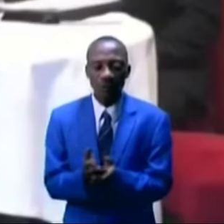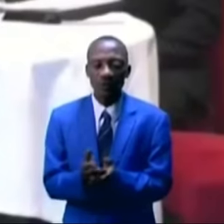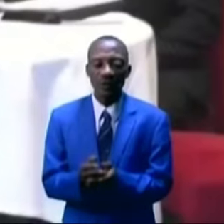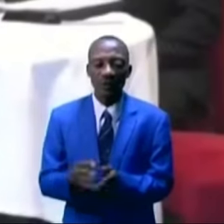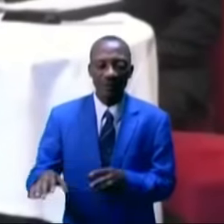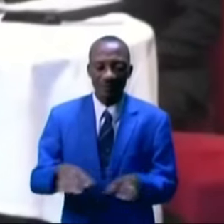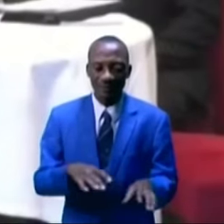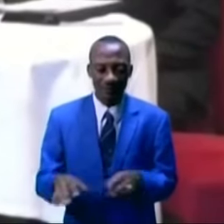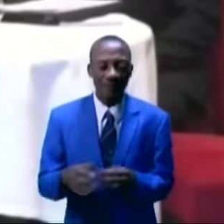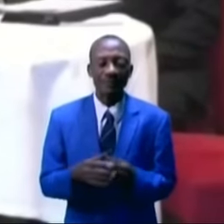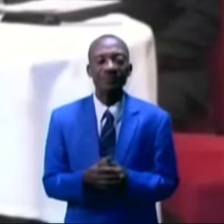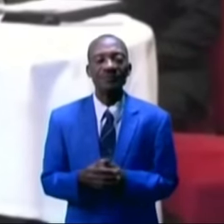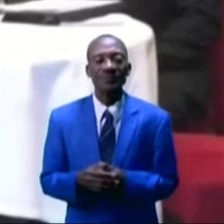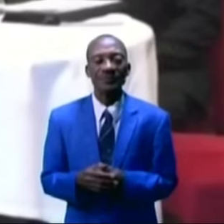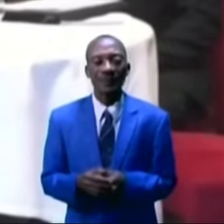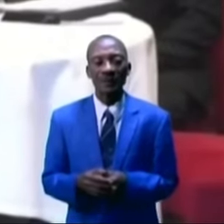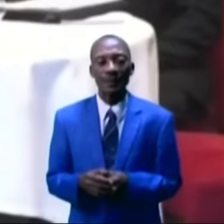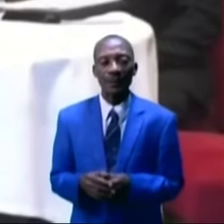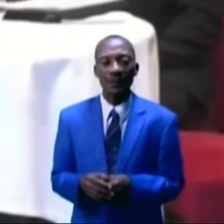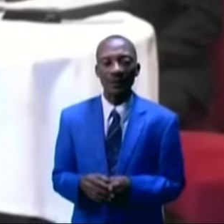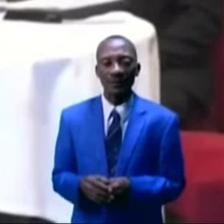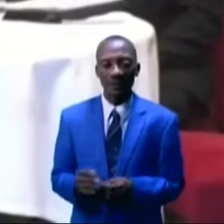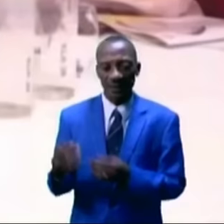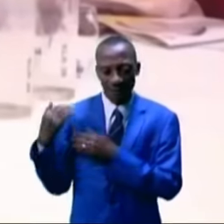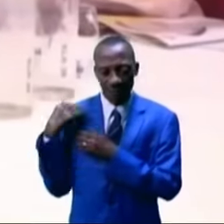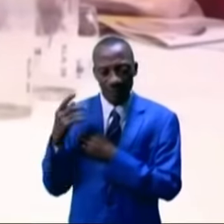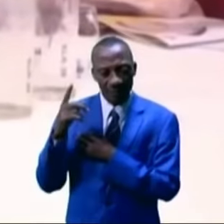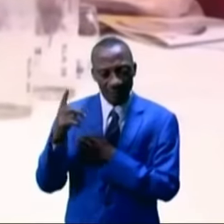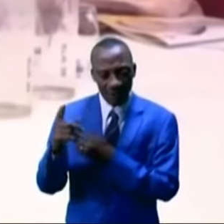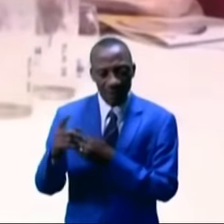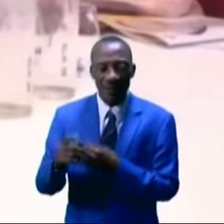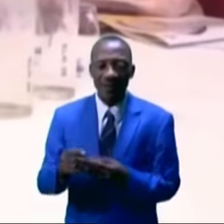République démocratique du Congo, a exprimé la ferme